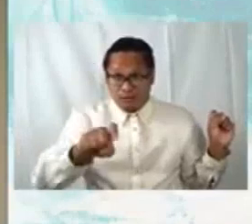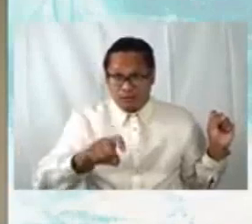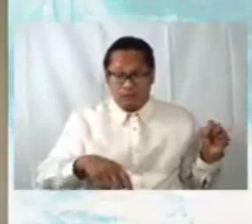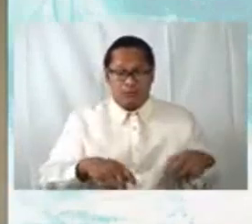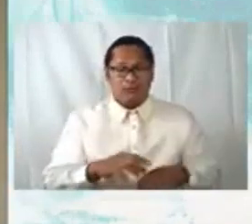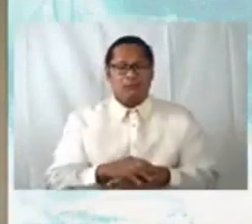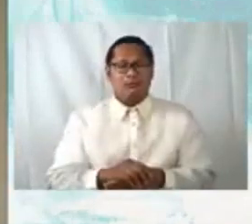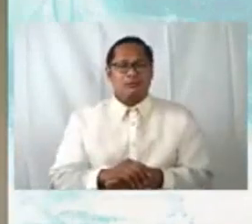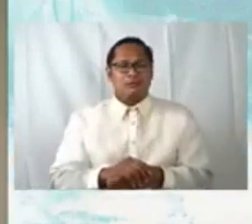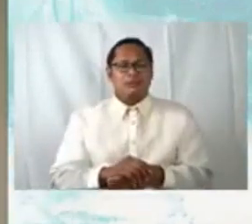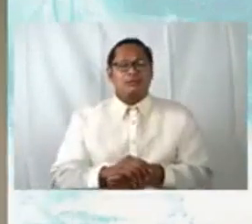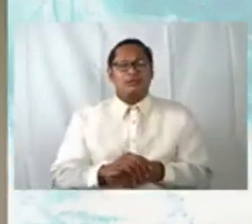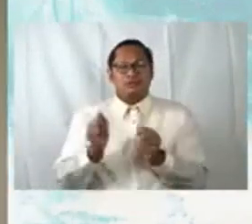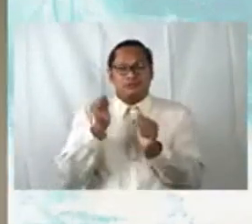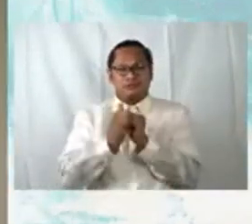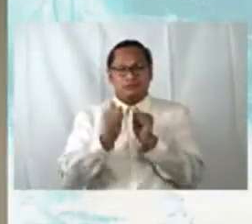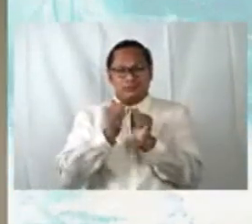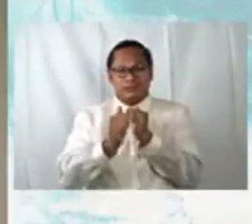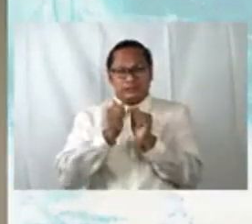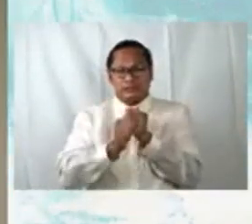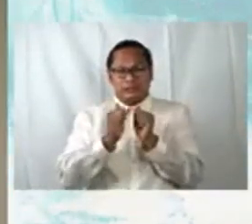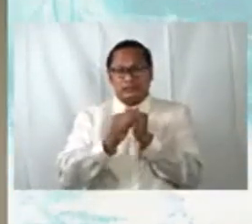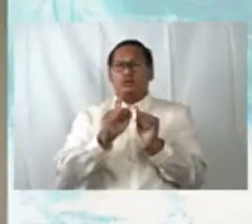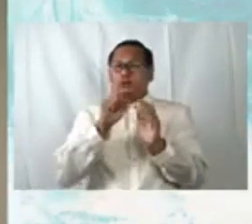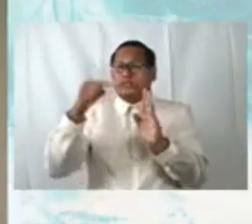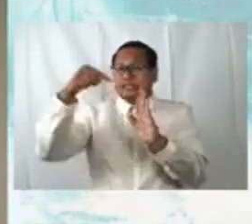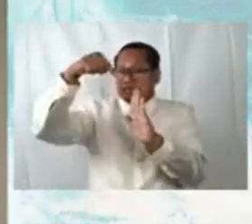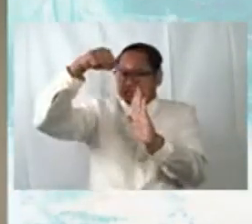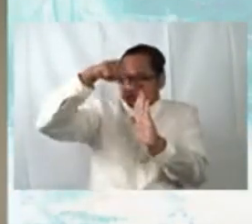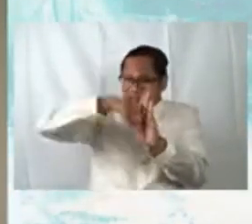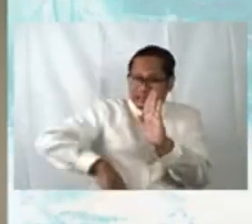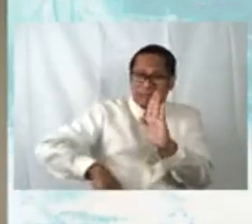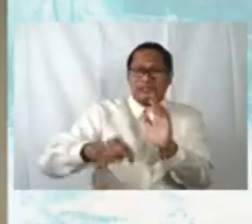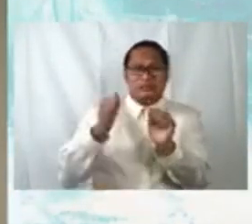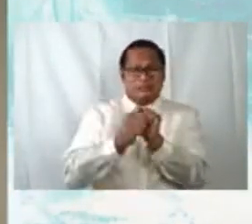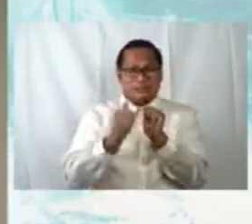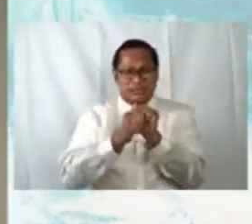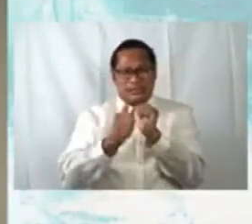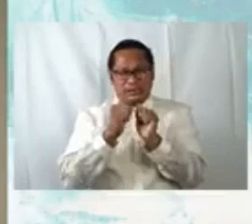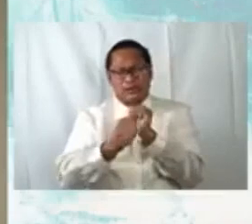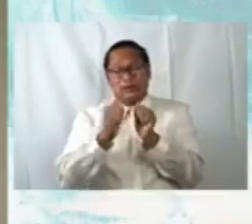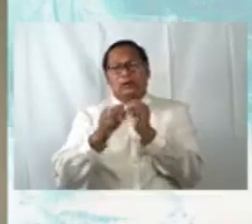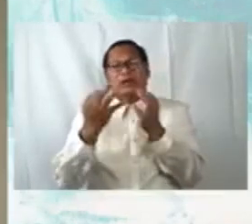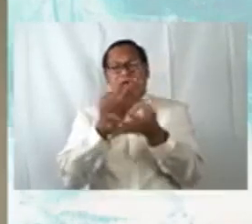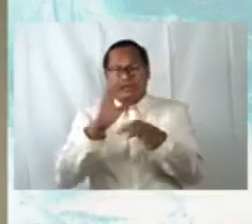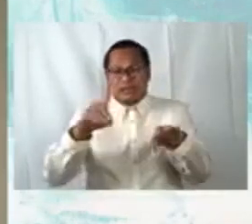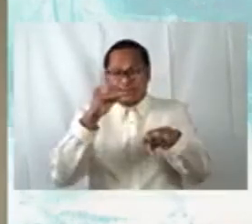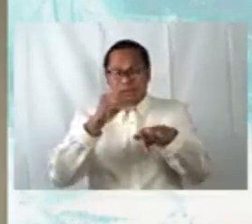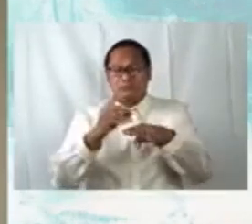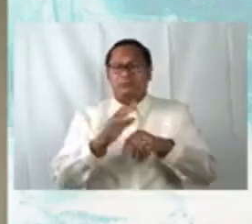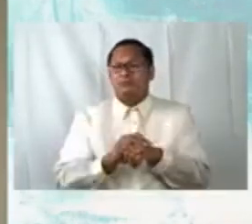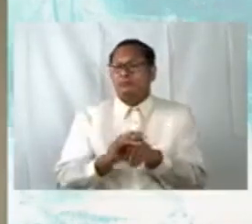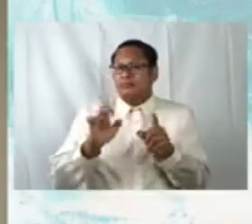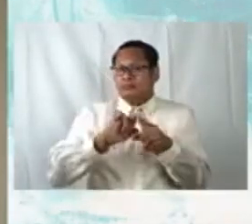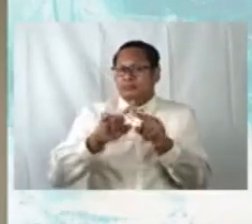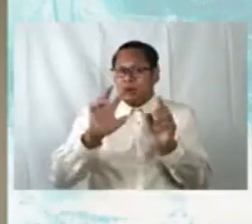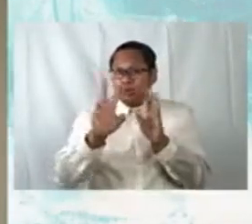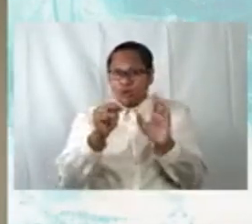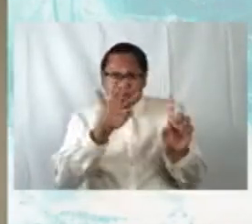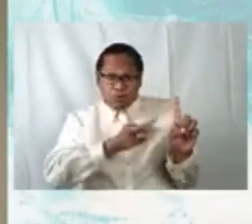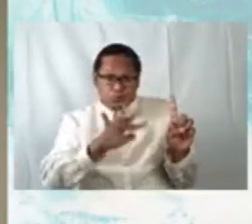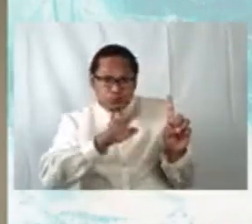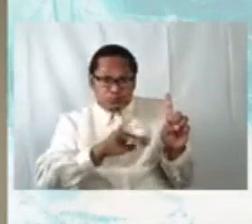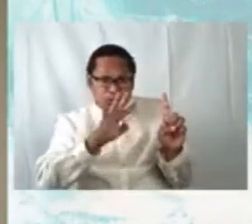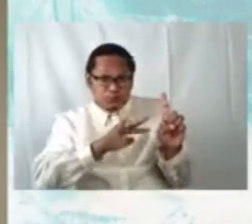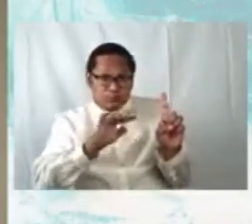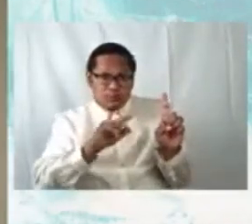So, ibig sabihin, malalim ang salitang kalayaan. Subalit, kung titignan natin, according